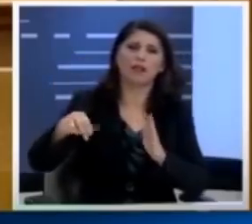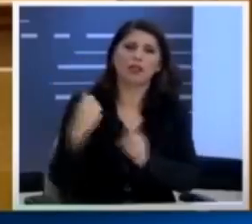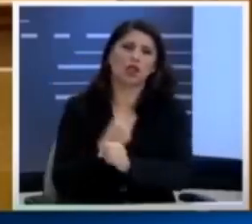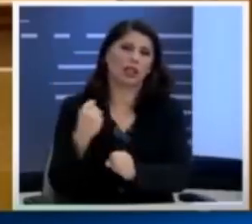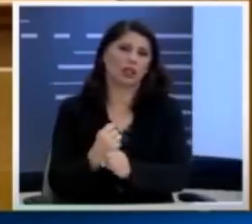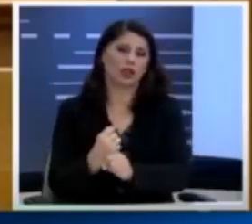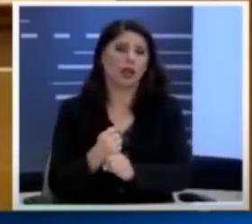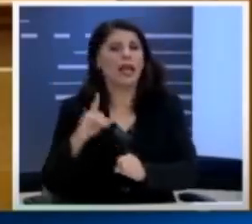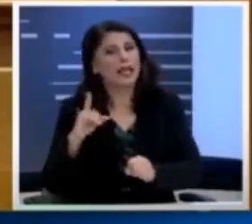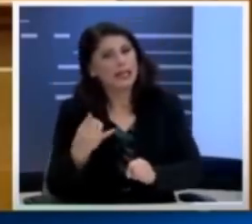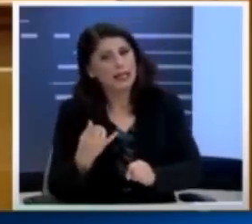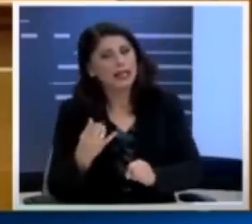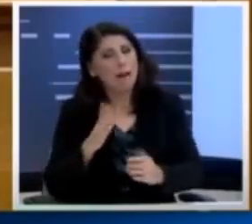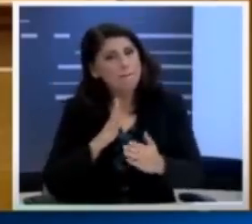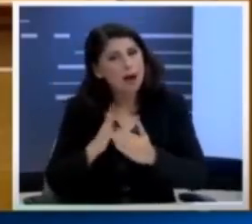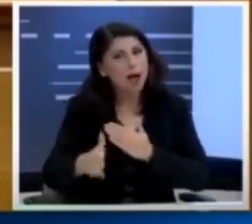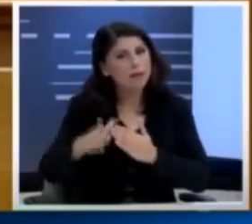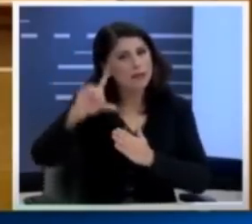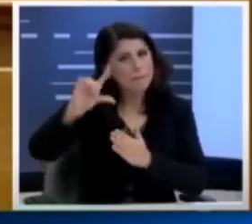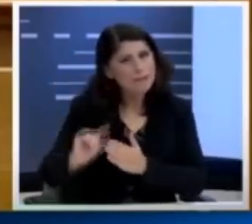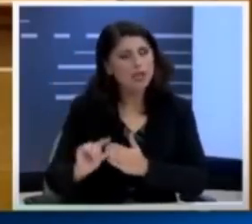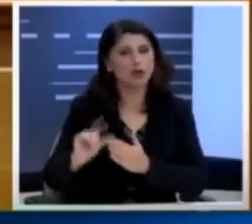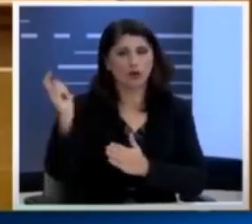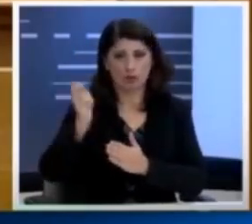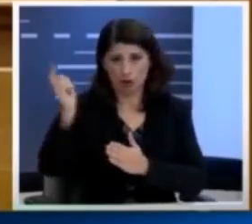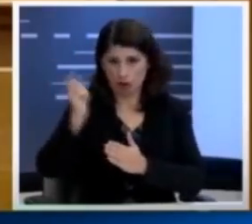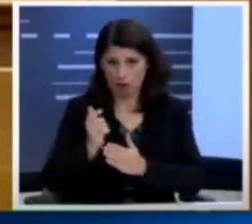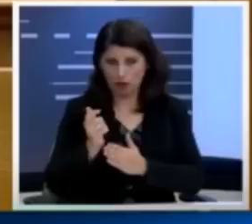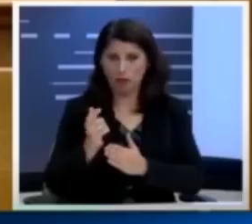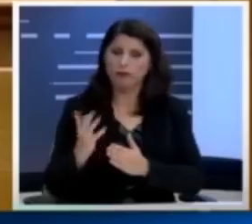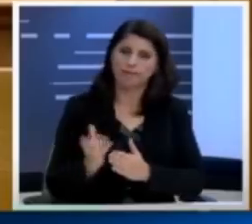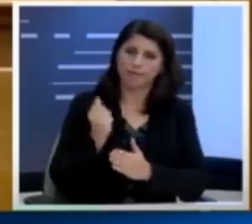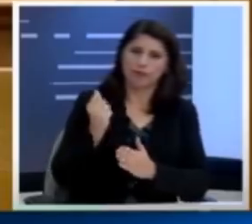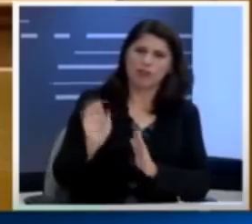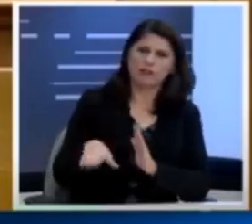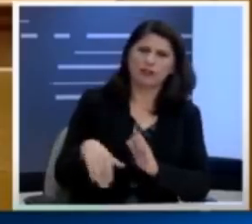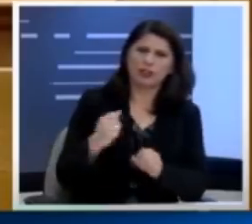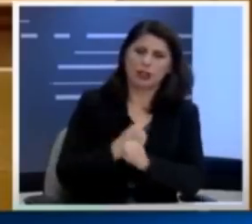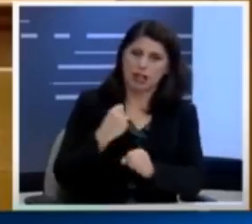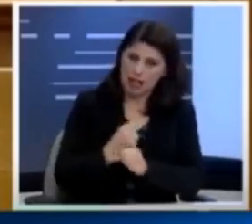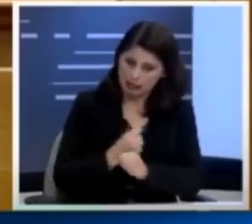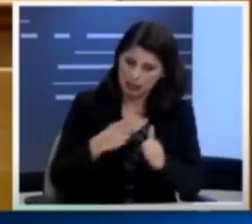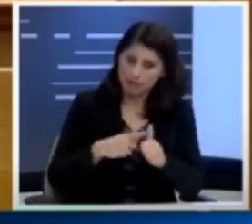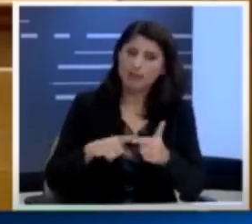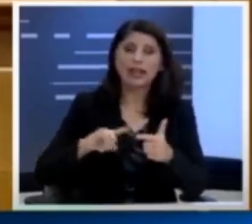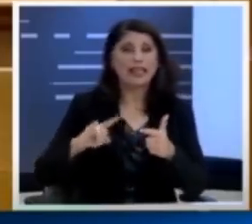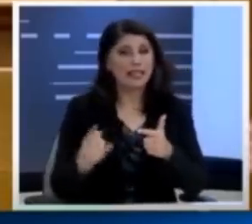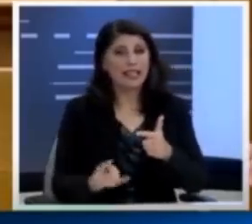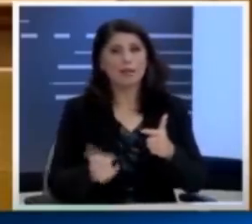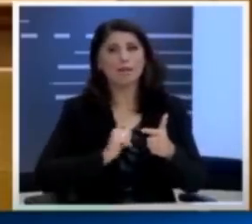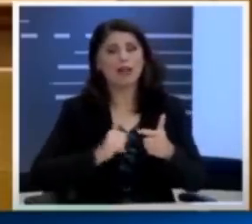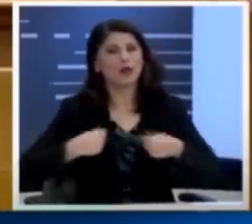τάξης, είτε με άμεση μείωση ξανά των μισθών που διασφαλίζει φθηνότερη εργατική δύναμη, είτε